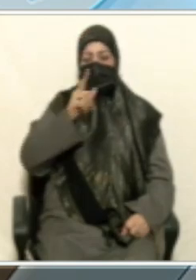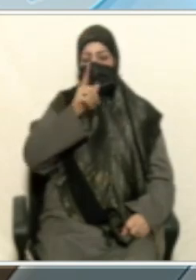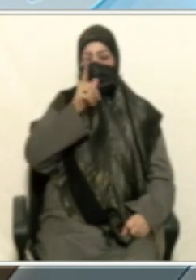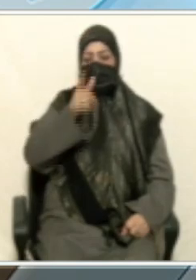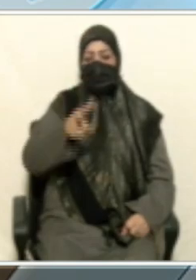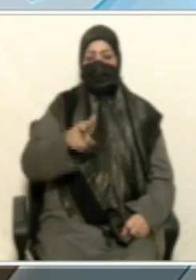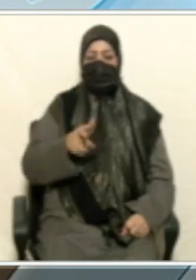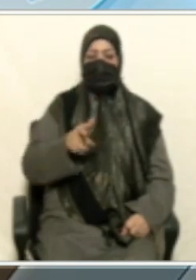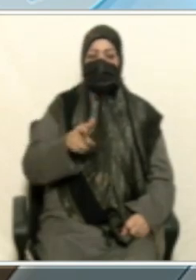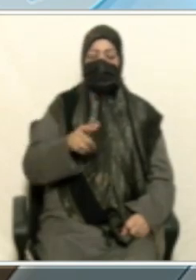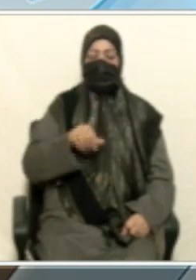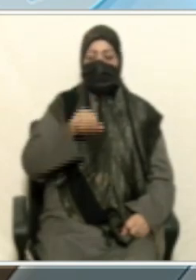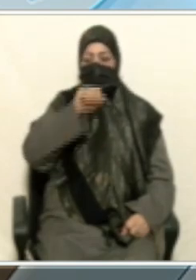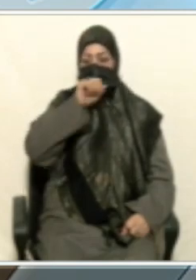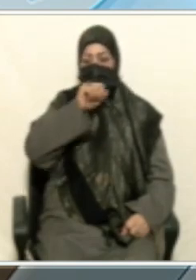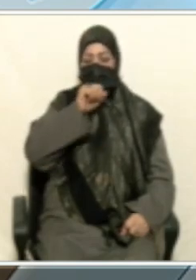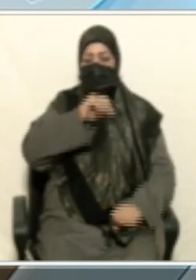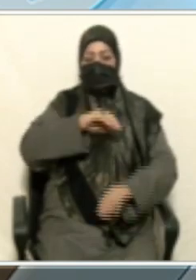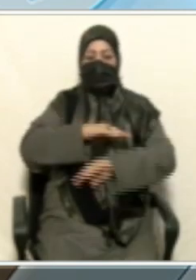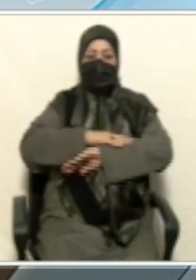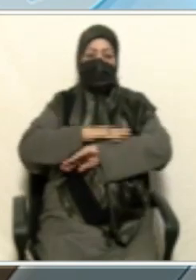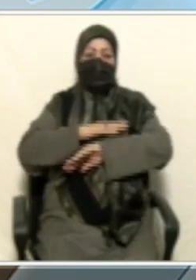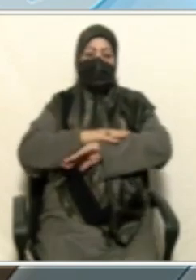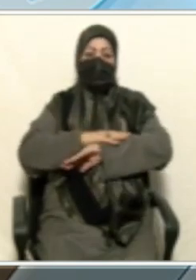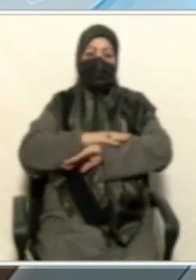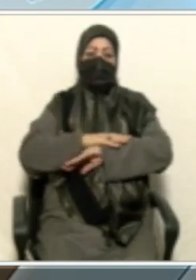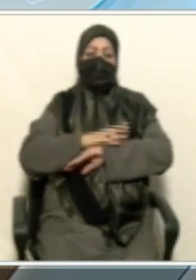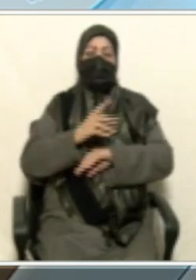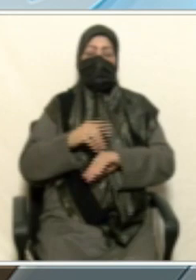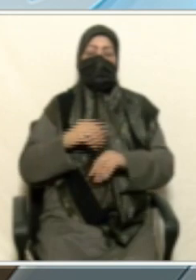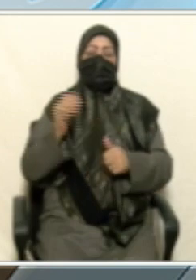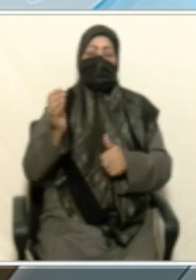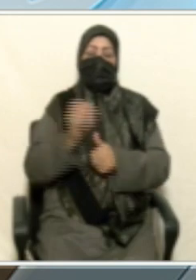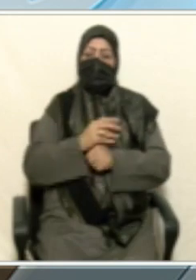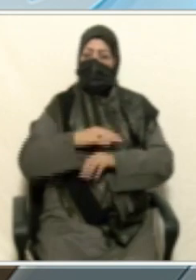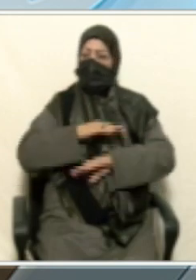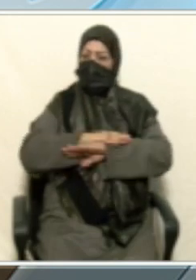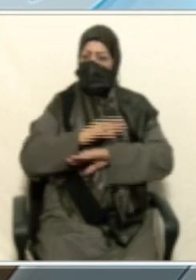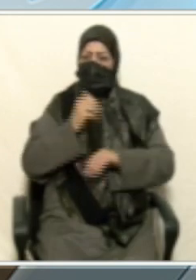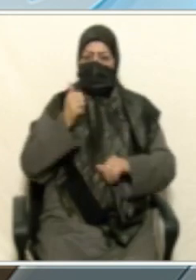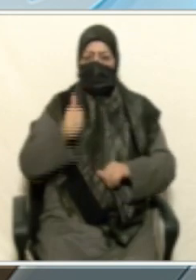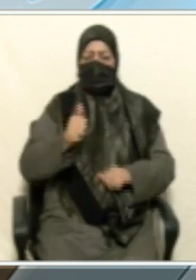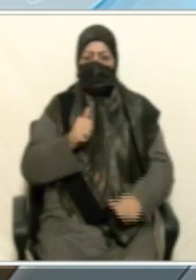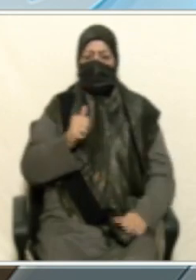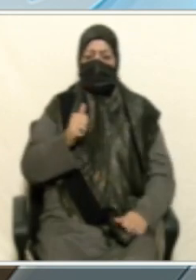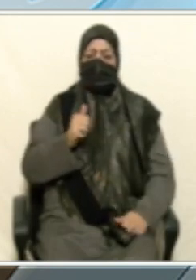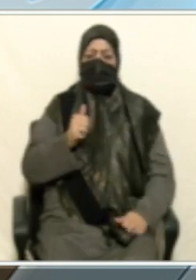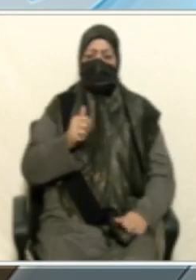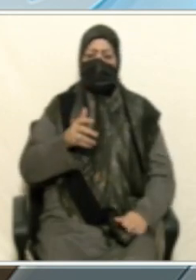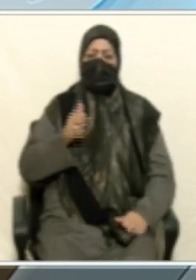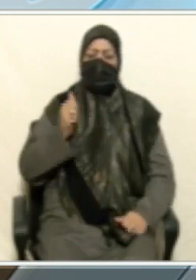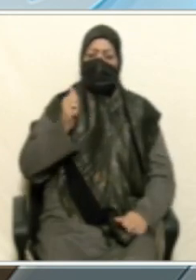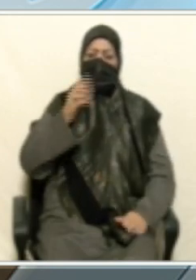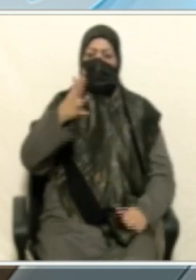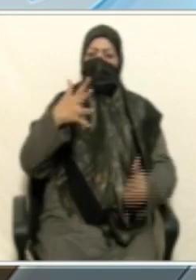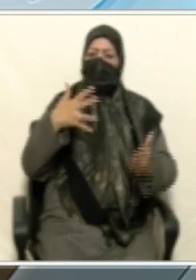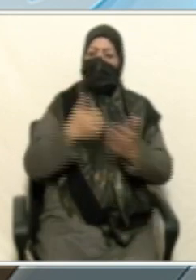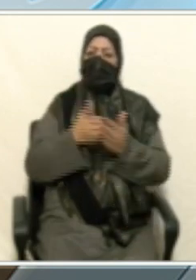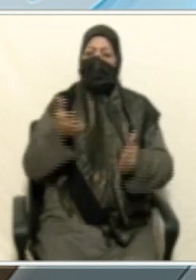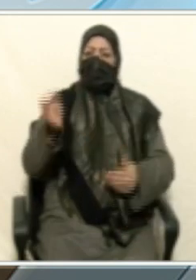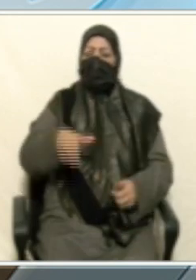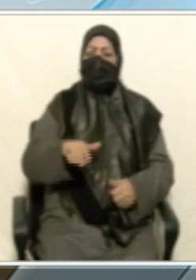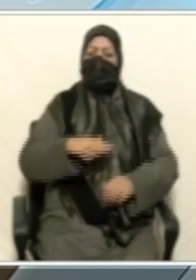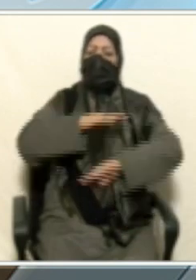شرعي، يعني عقد زواج رسمي، ثم ذهب وتوفي في الطريق. والعجيب أن أهله